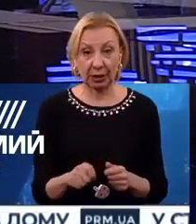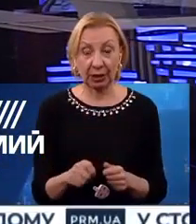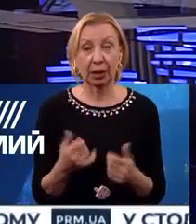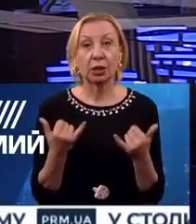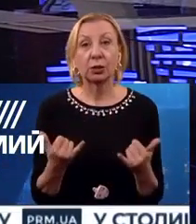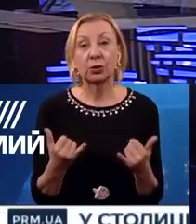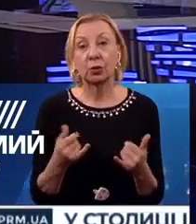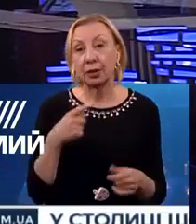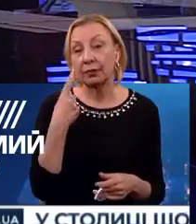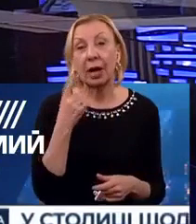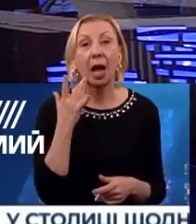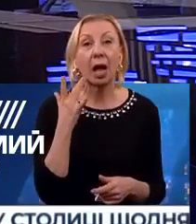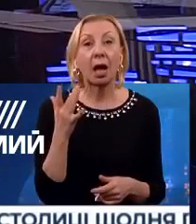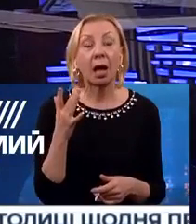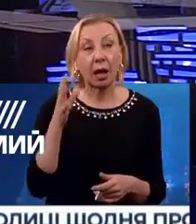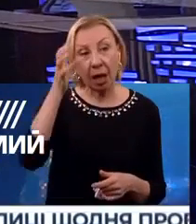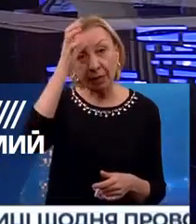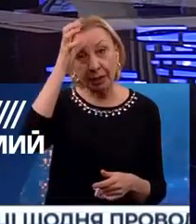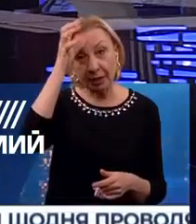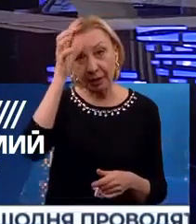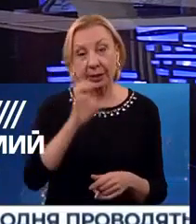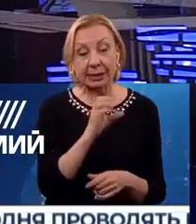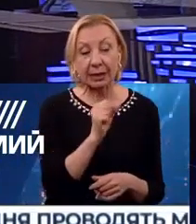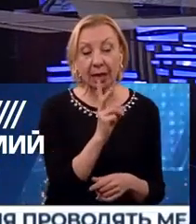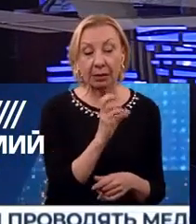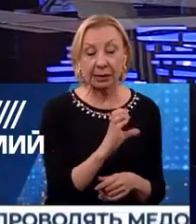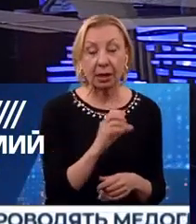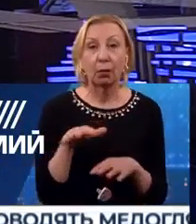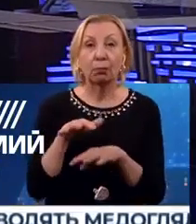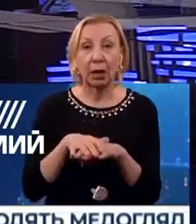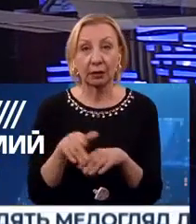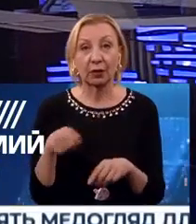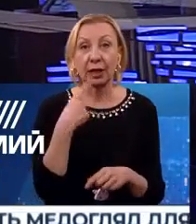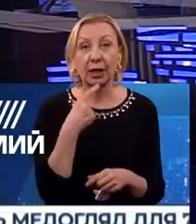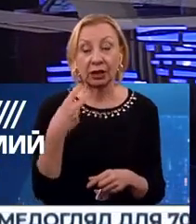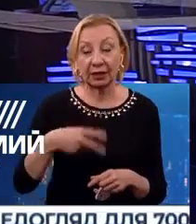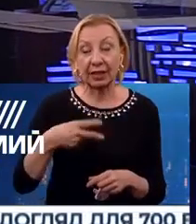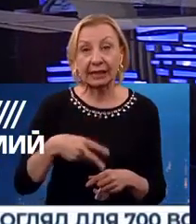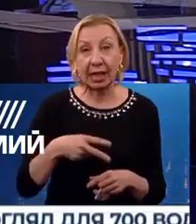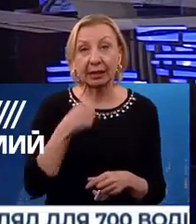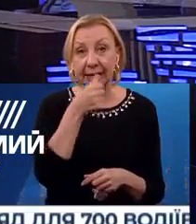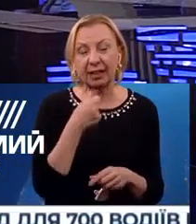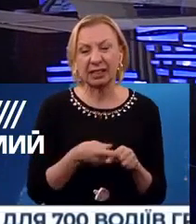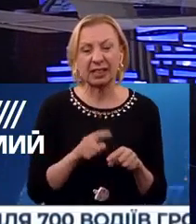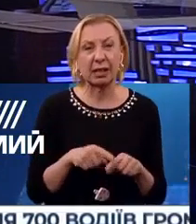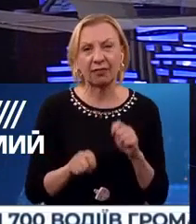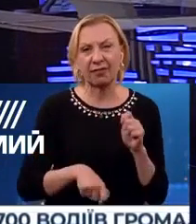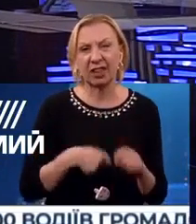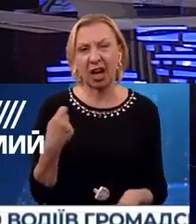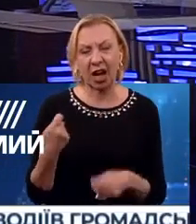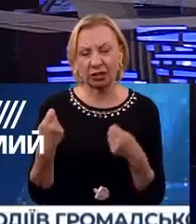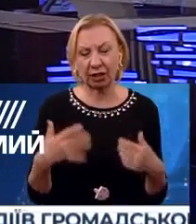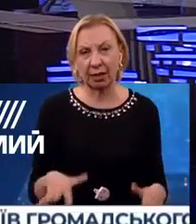заяву аналітиків Сакс Банка, які розказують, що 20-й рік – це фактично втрачений рік. На превеликий жаль,